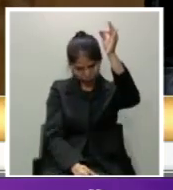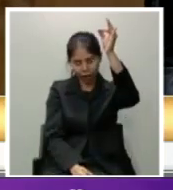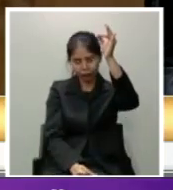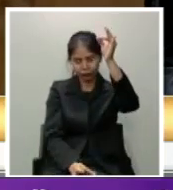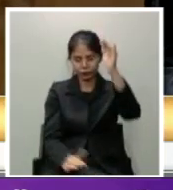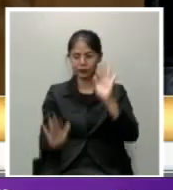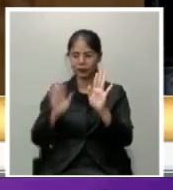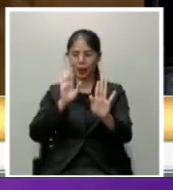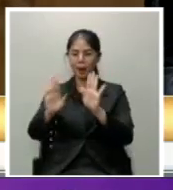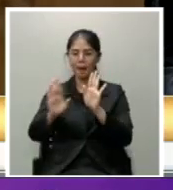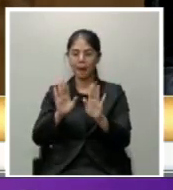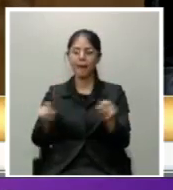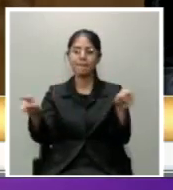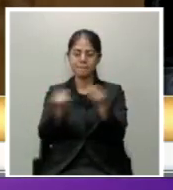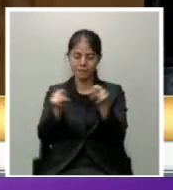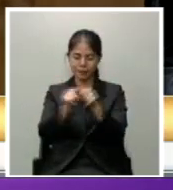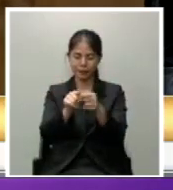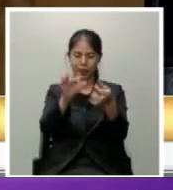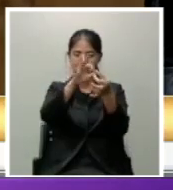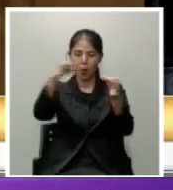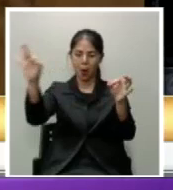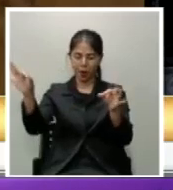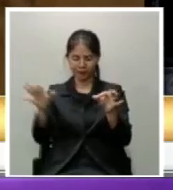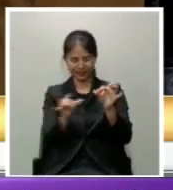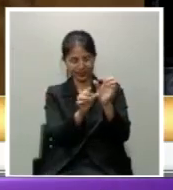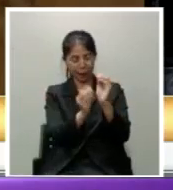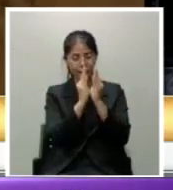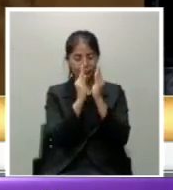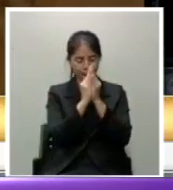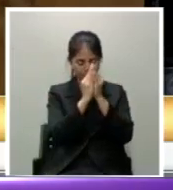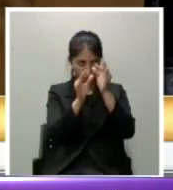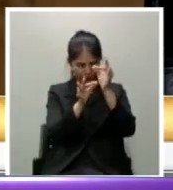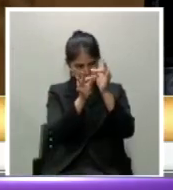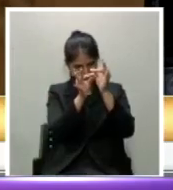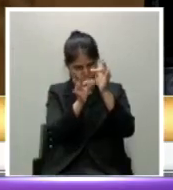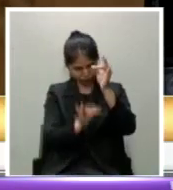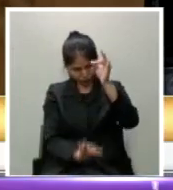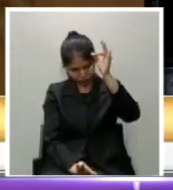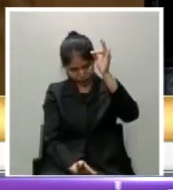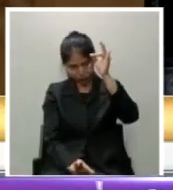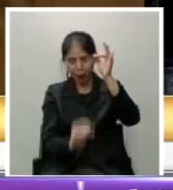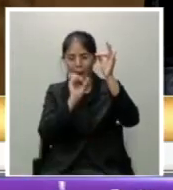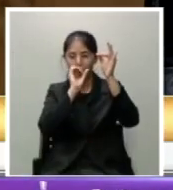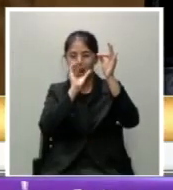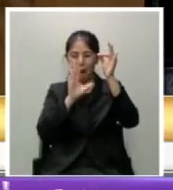ที่โบราณท่านแต่งไปว่าก้านบัวบอกลึกตื้นชนละท